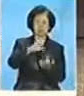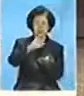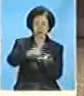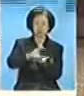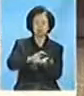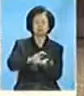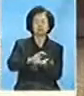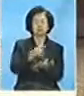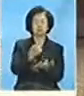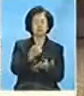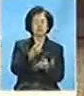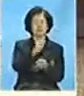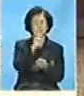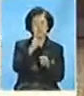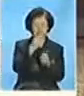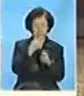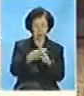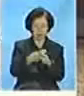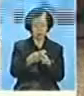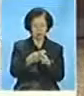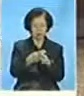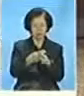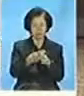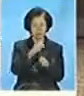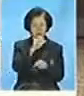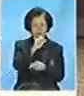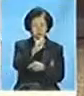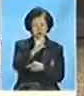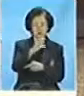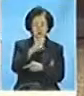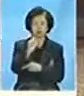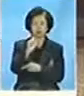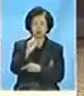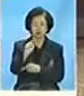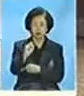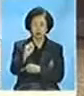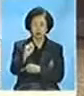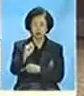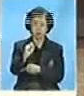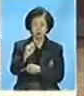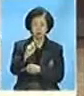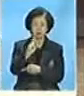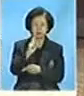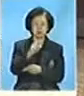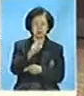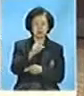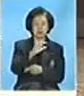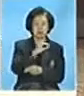ซึ่งวันนี้ผมใช้ชื่อว่าสชสก็คือ